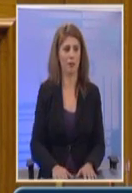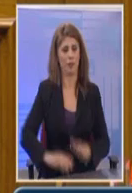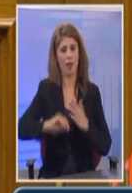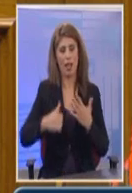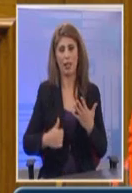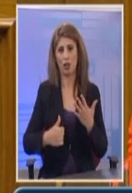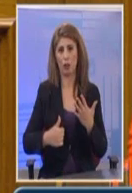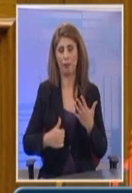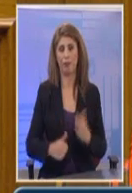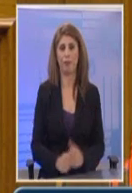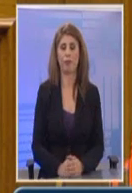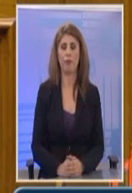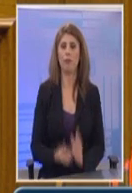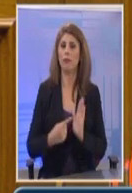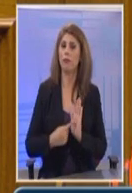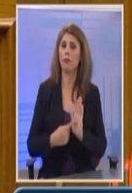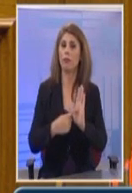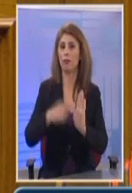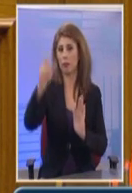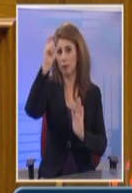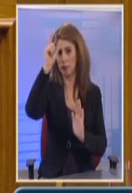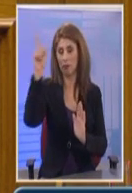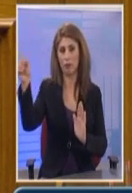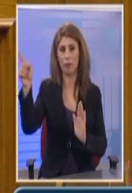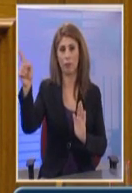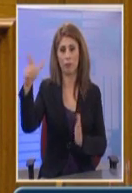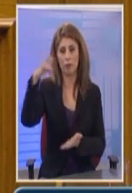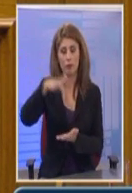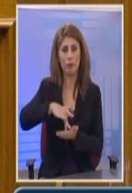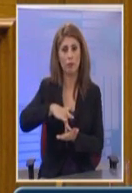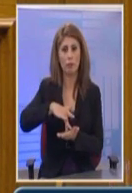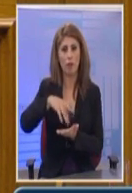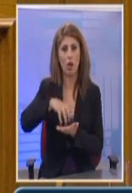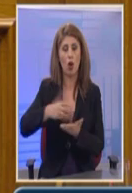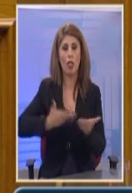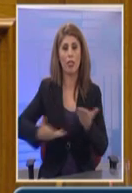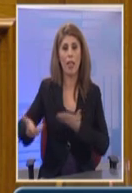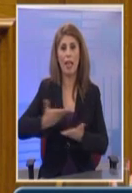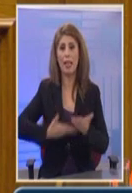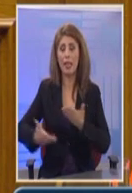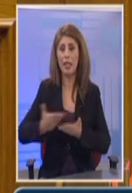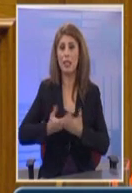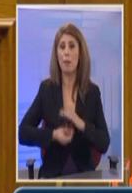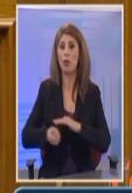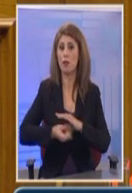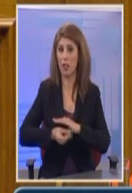Έκτο, αναδείξατε την Τουρκία σε κομβική χώρα στη διαχείριση του προσφυγικού.